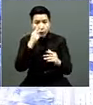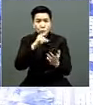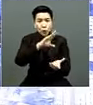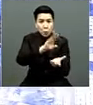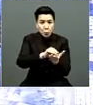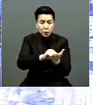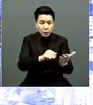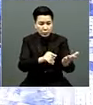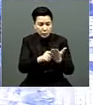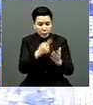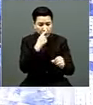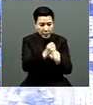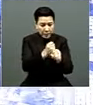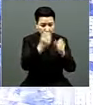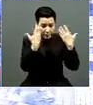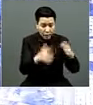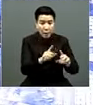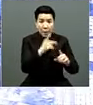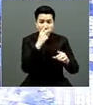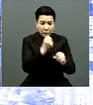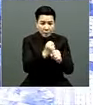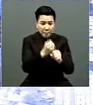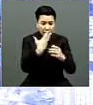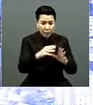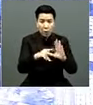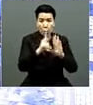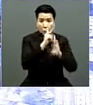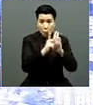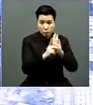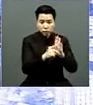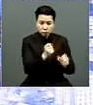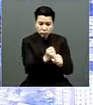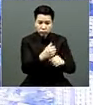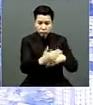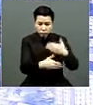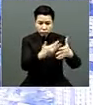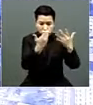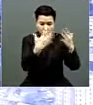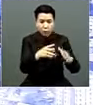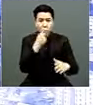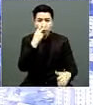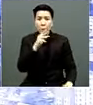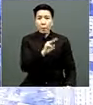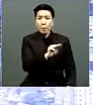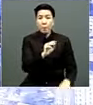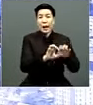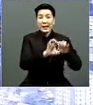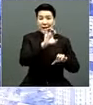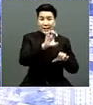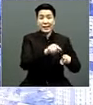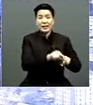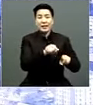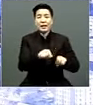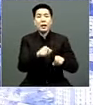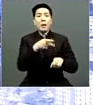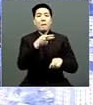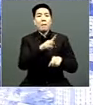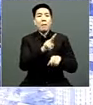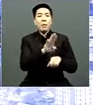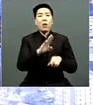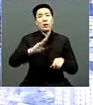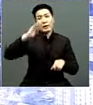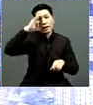ลผลการปฏิบัติตามมาตรการข้อกำหนดต่างๆอย่างที่เราเห็นนะครับทั้งมท.ทั้งปปสส.ท่านได้